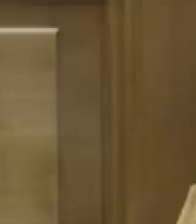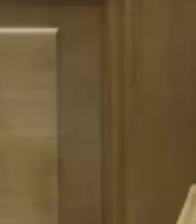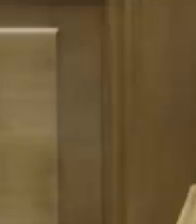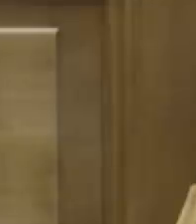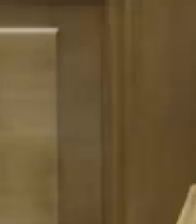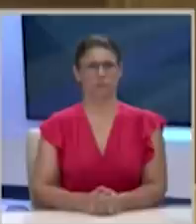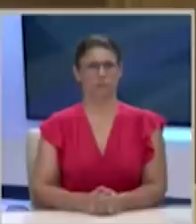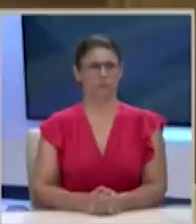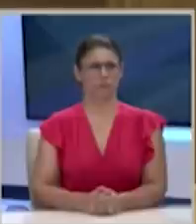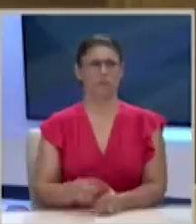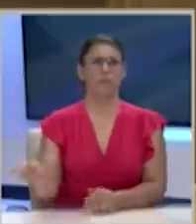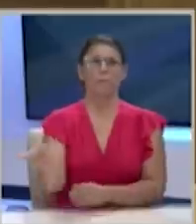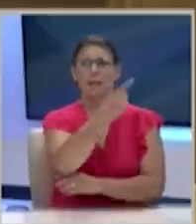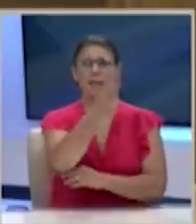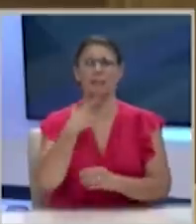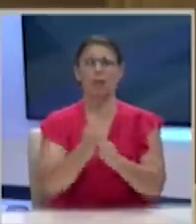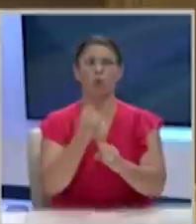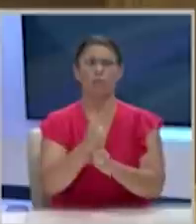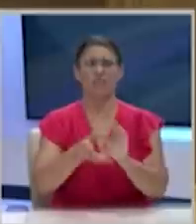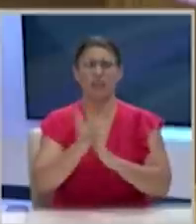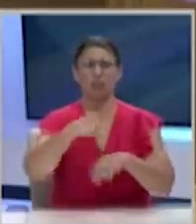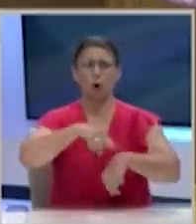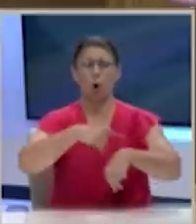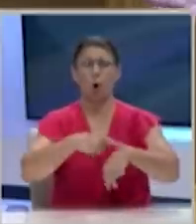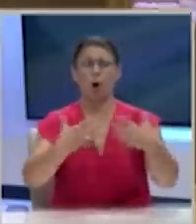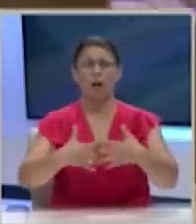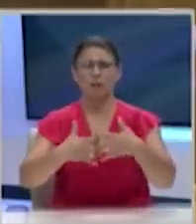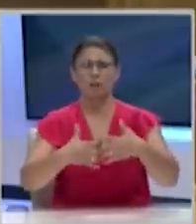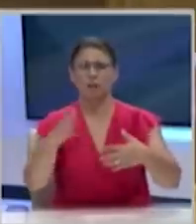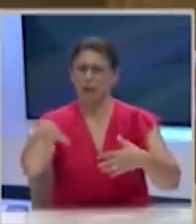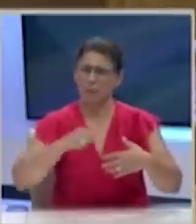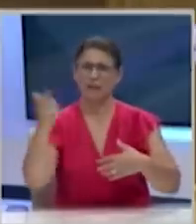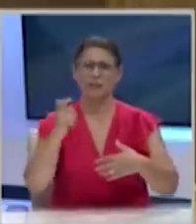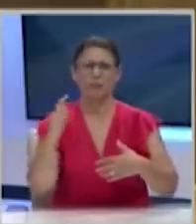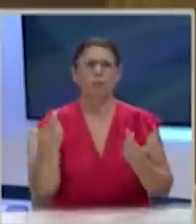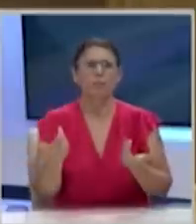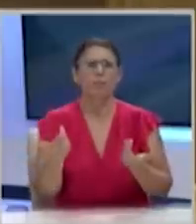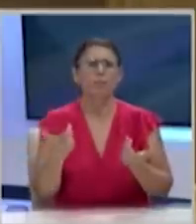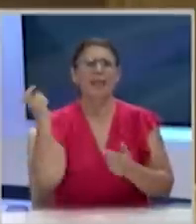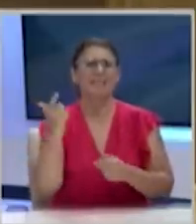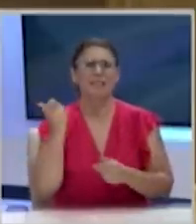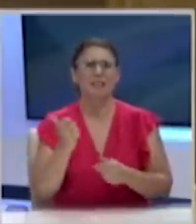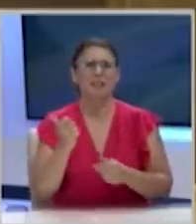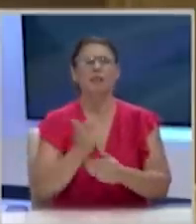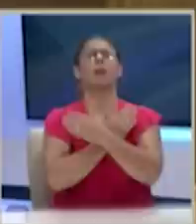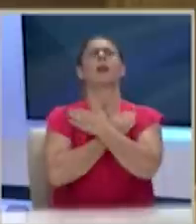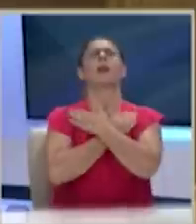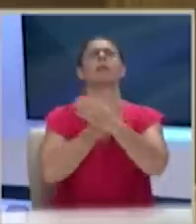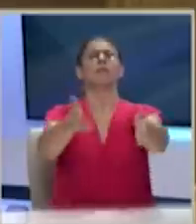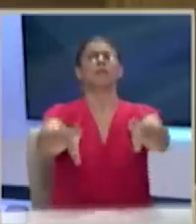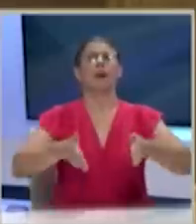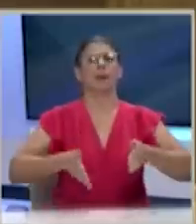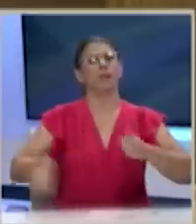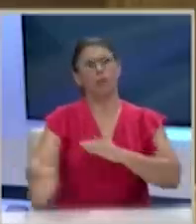ώρες στο εργοστάσιο. Και ακούστε, για να πάρετε, λέει, σύνταξη. Ποια σύνταξη? Στο φέρετρο θα πάτε. Ειδικά σε